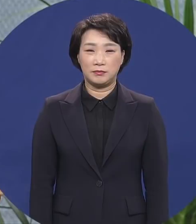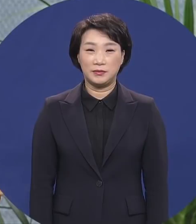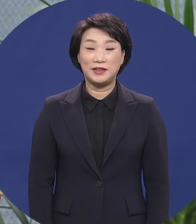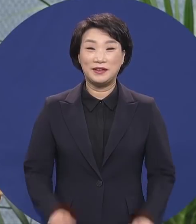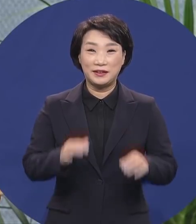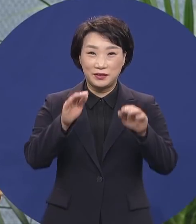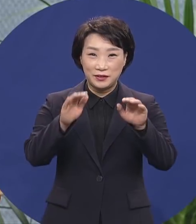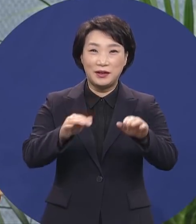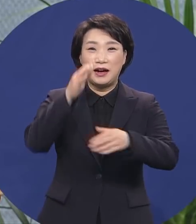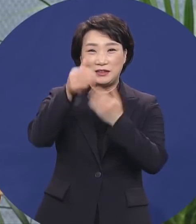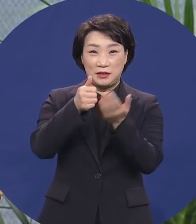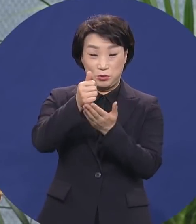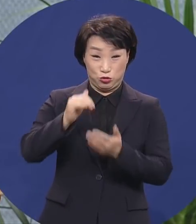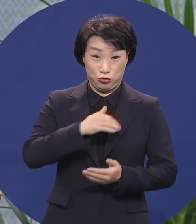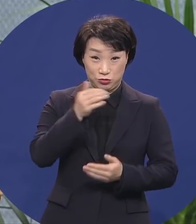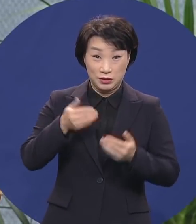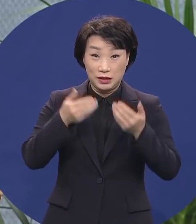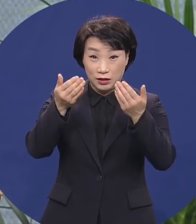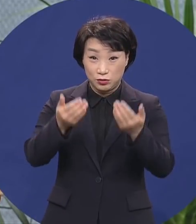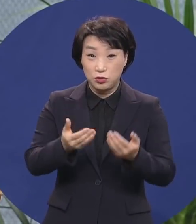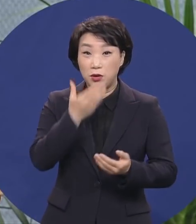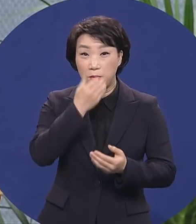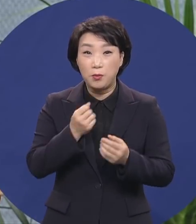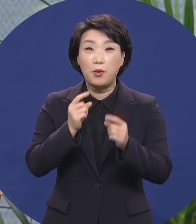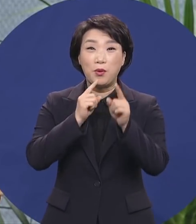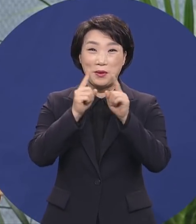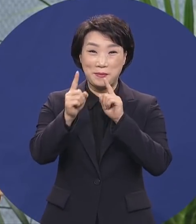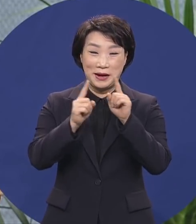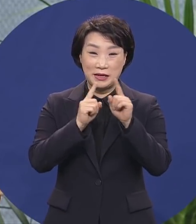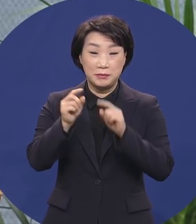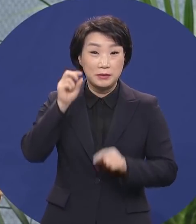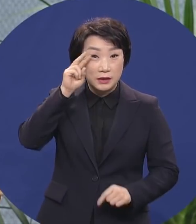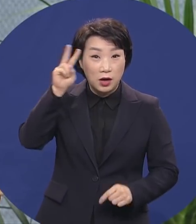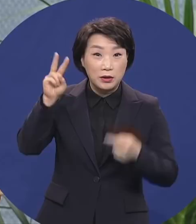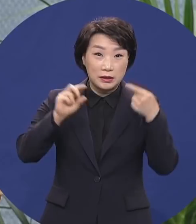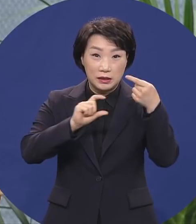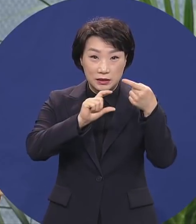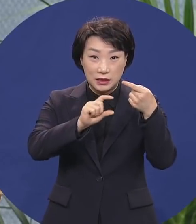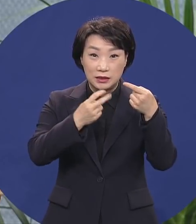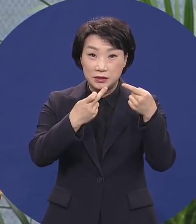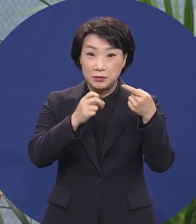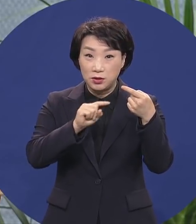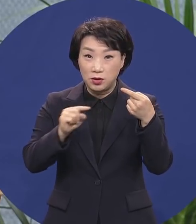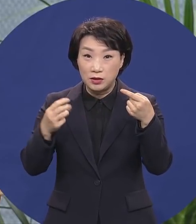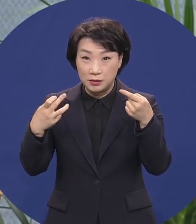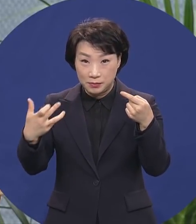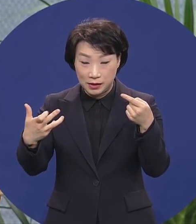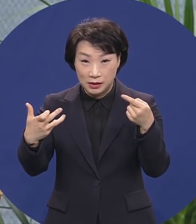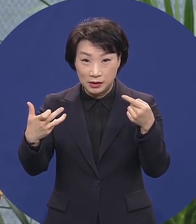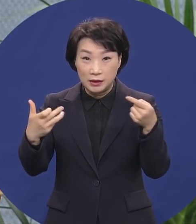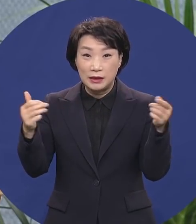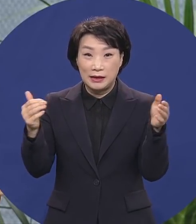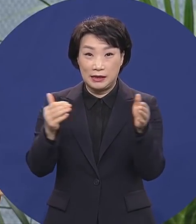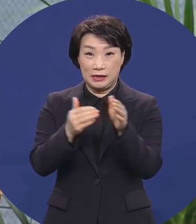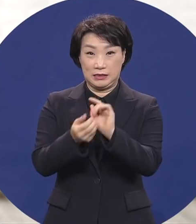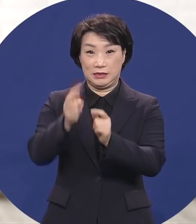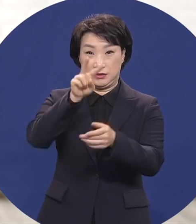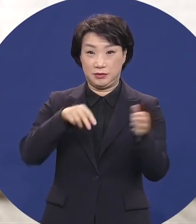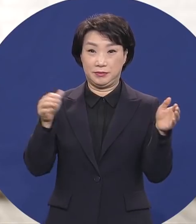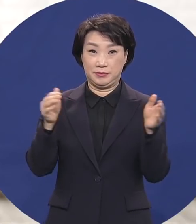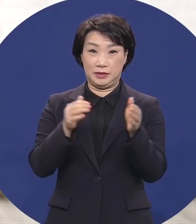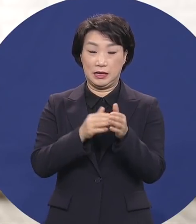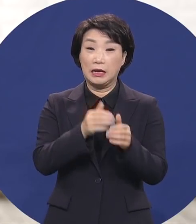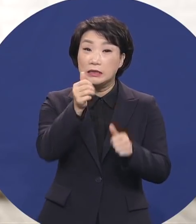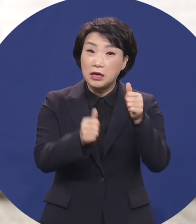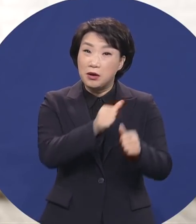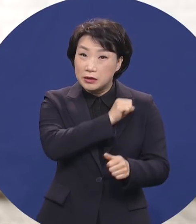축복의 말씀은 야고보서 1장 12절에서 18절까지를 대독합니다.